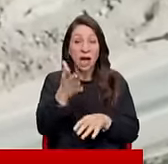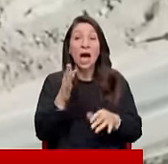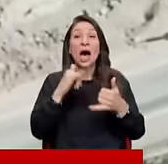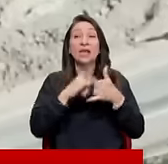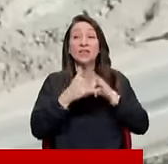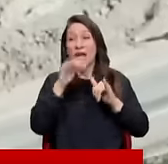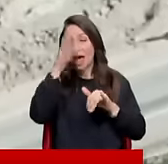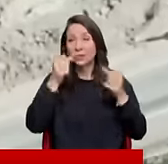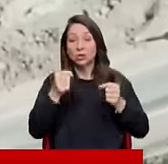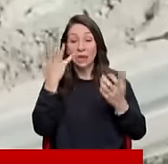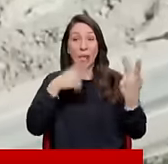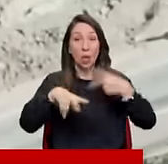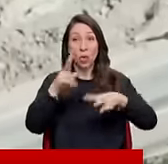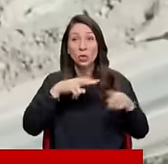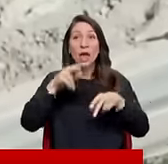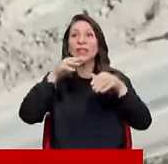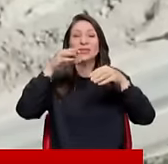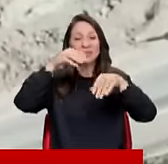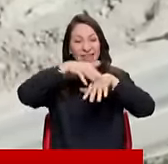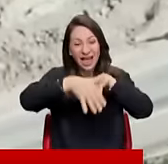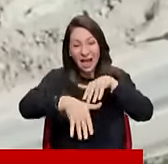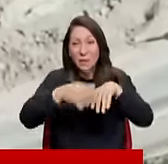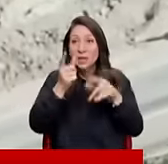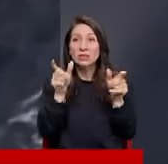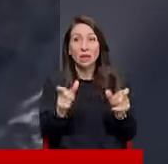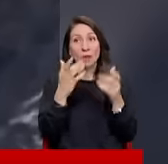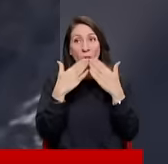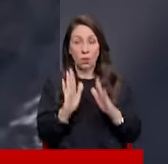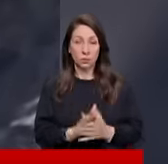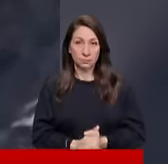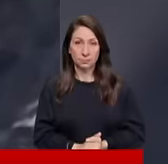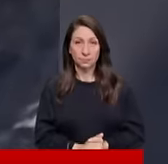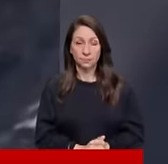Artvin Erzurum karayolunda yamaçlarda heyelana karşı hiçbir tedbir yoktu.